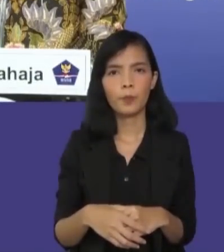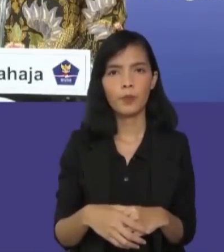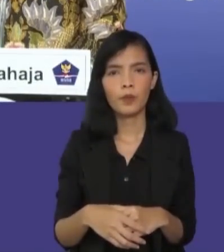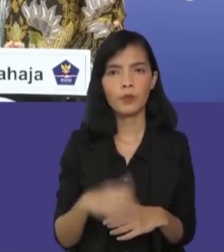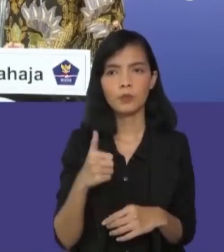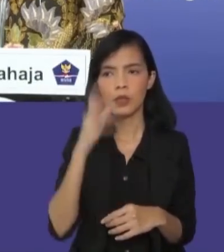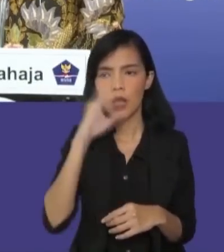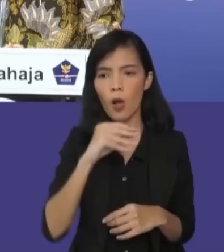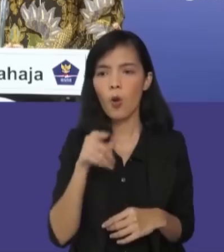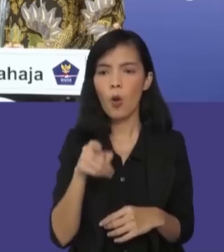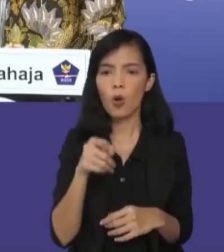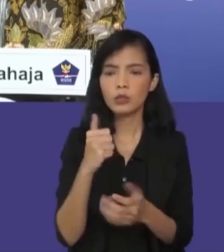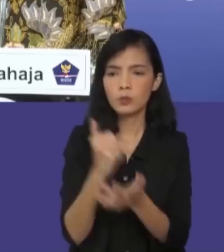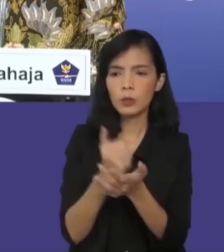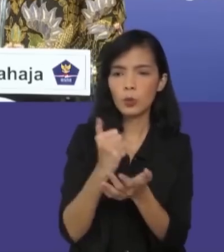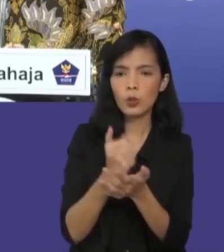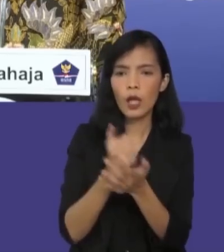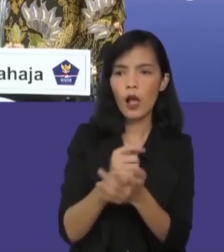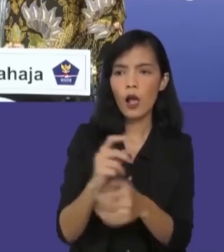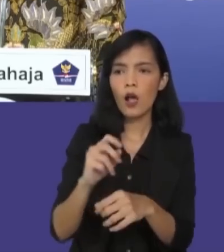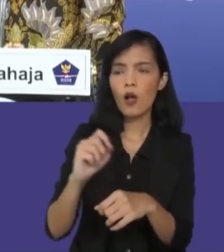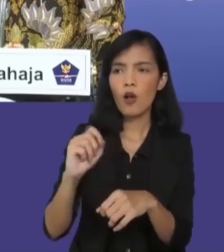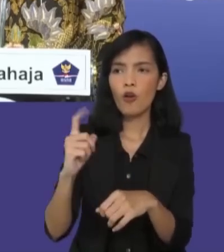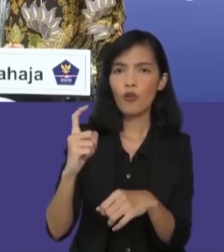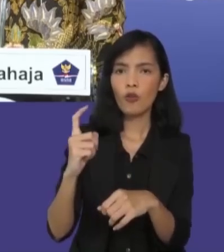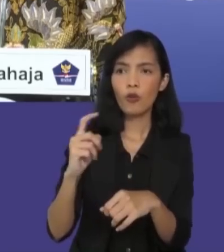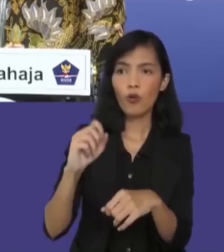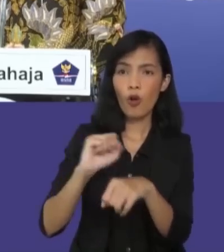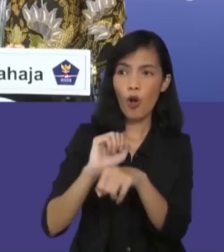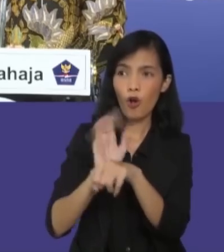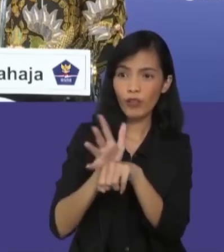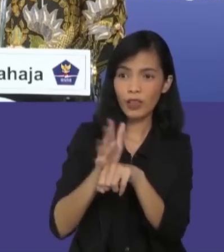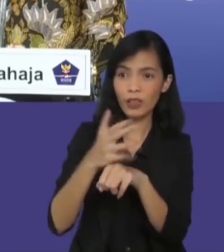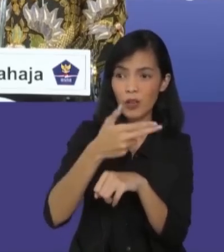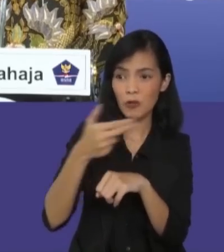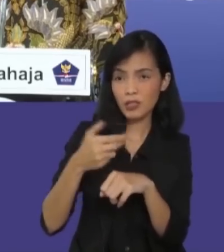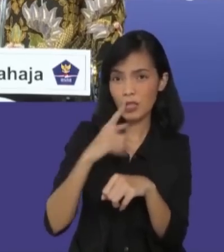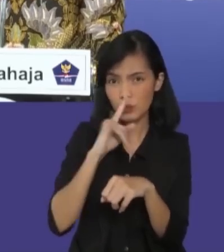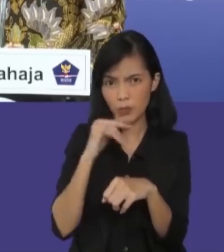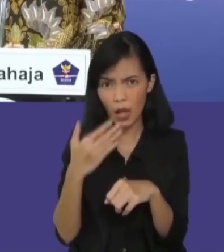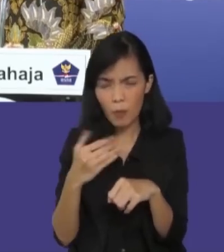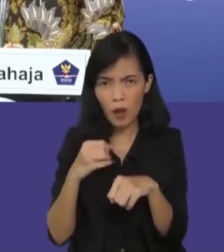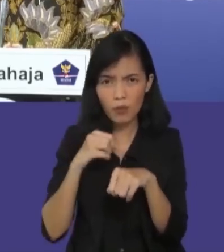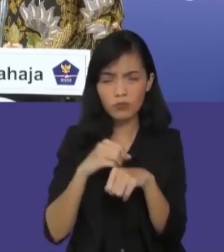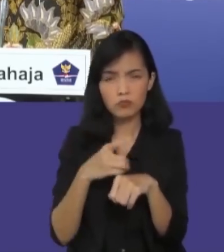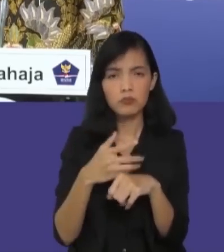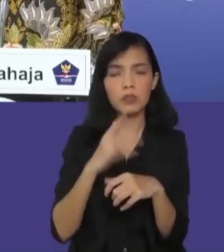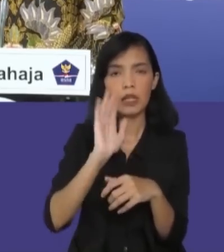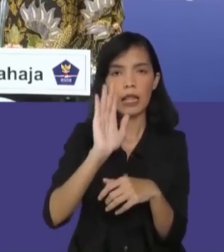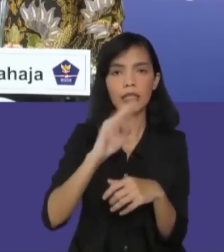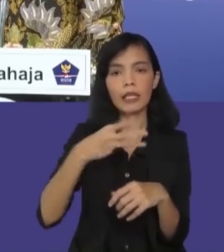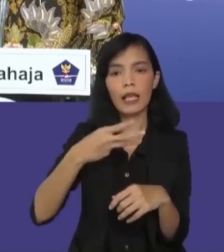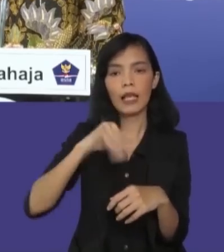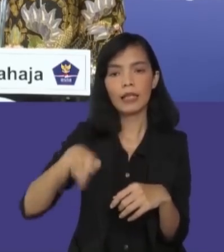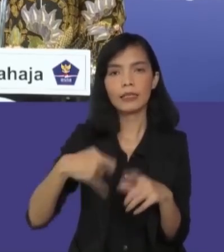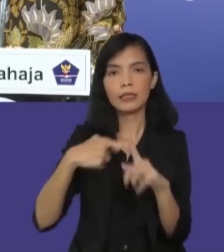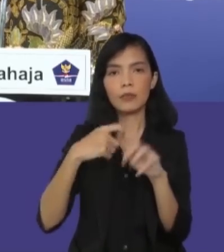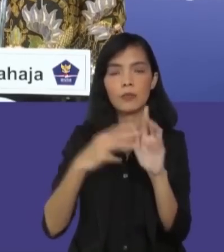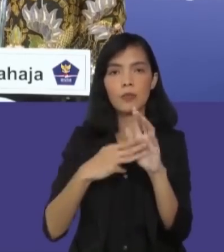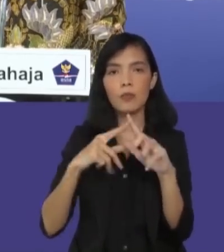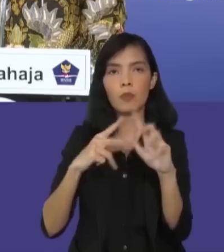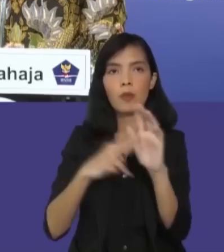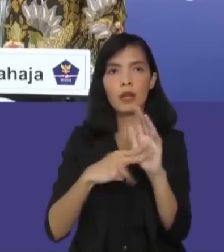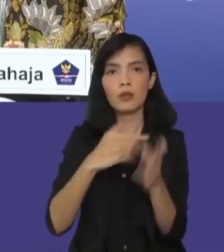mendeteksi seperti apa sebenarnya virus COVID-19 yang ada di Indonesia. Dan tentunya nantinya datanya di-share secara